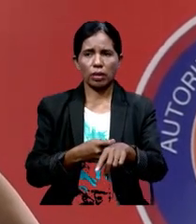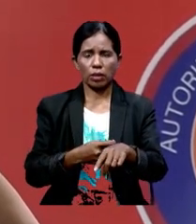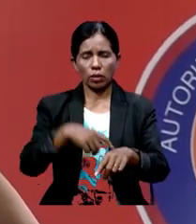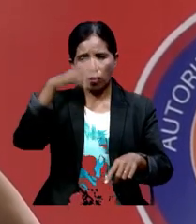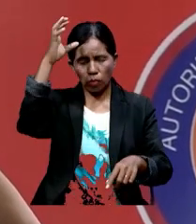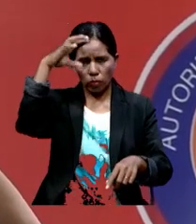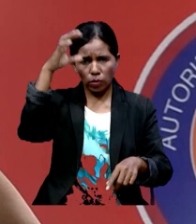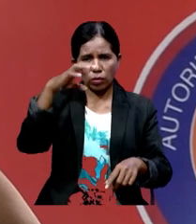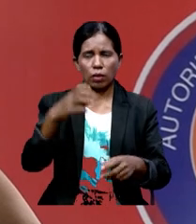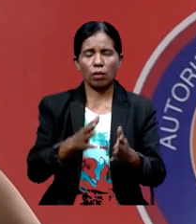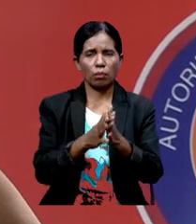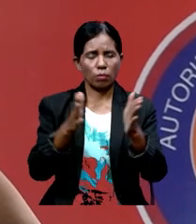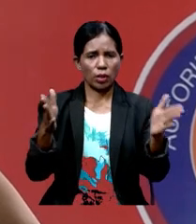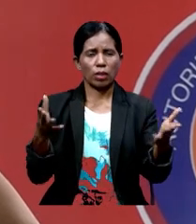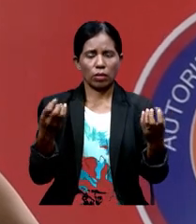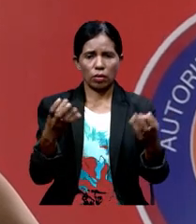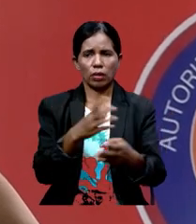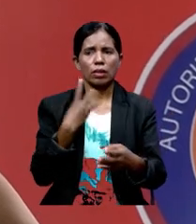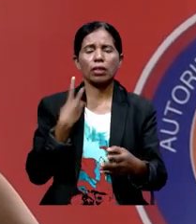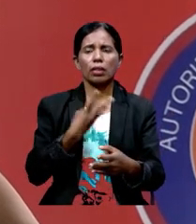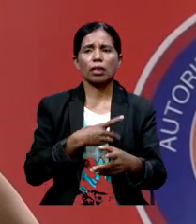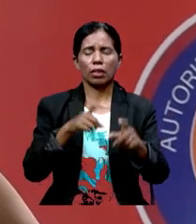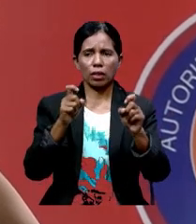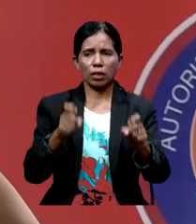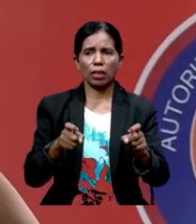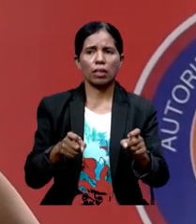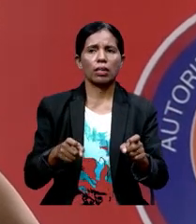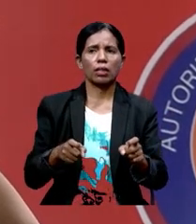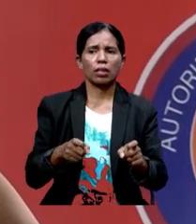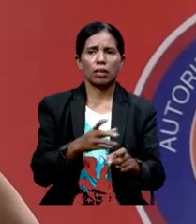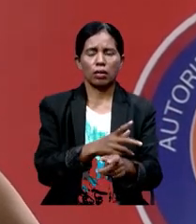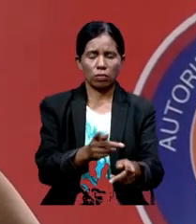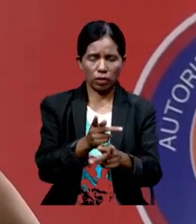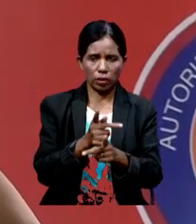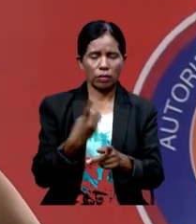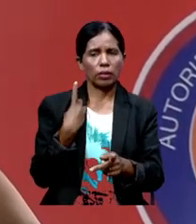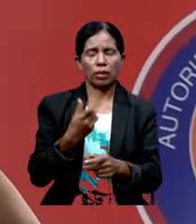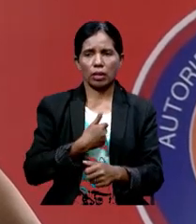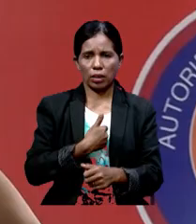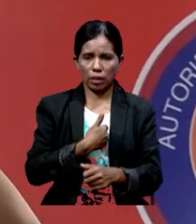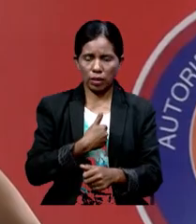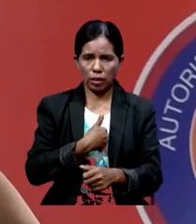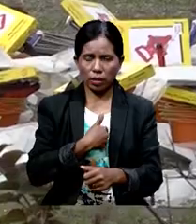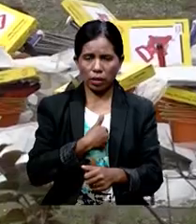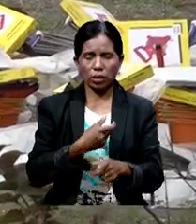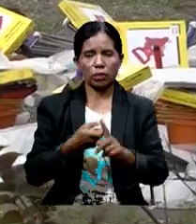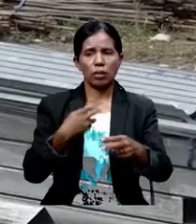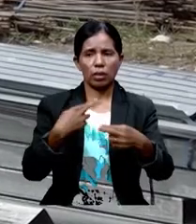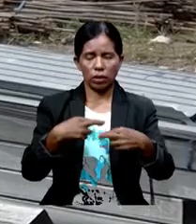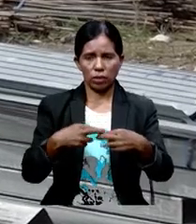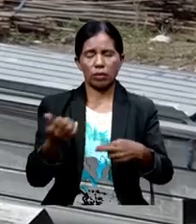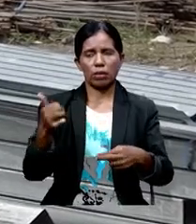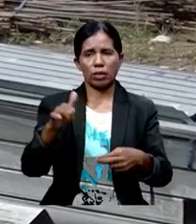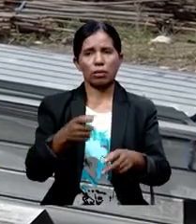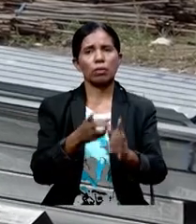udang bot entau ita ten ser prevenitan yang importante des ita ten ser prevenitan yang si risku ser. Tuir daru